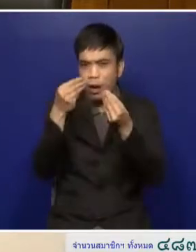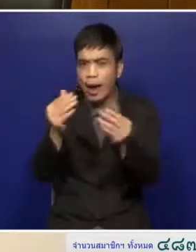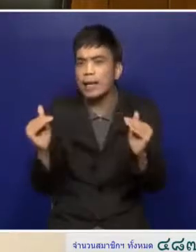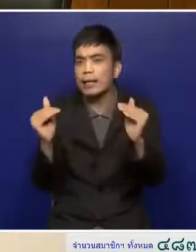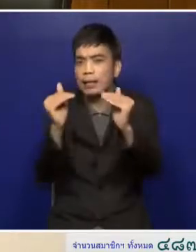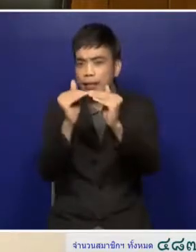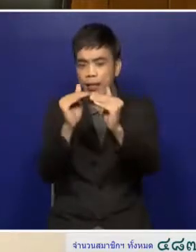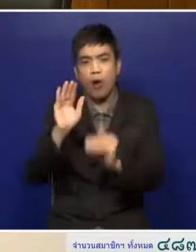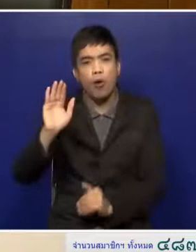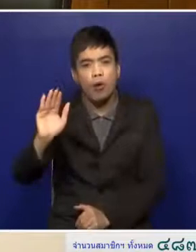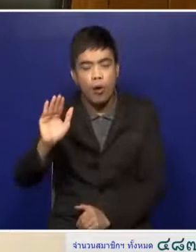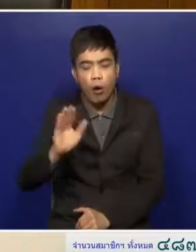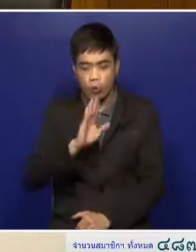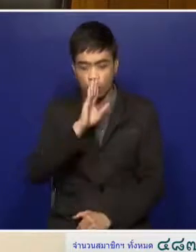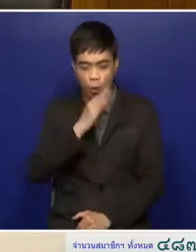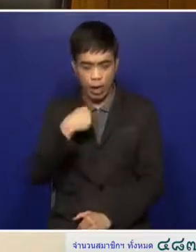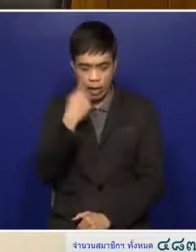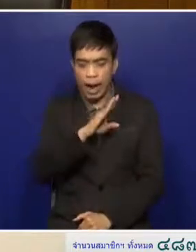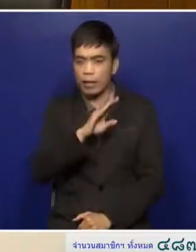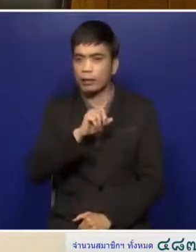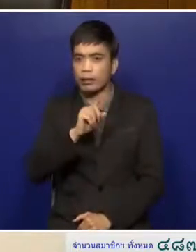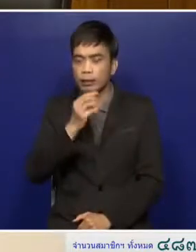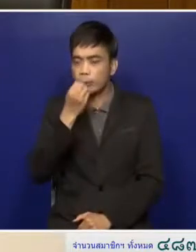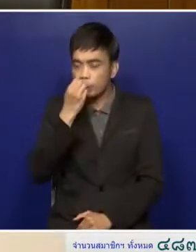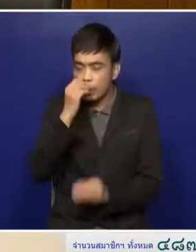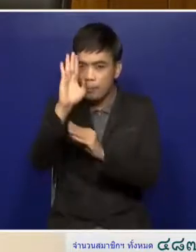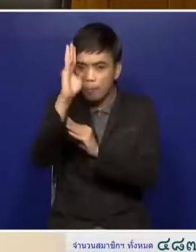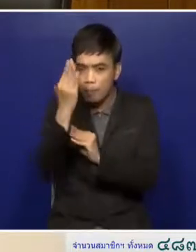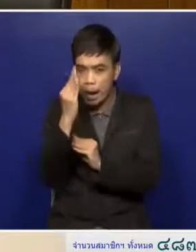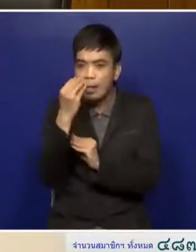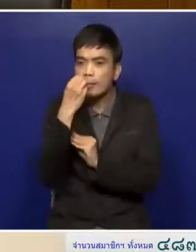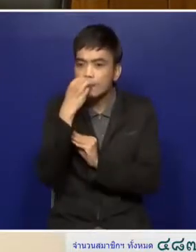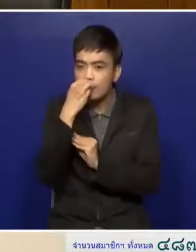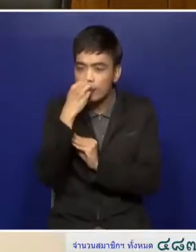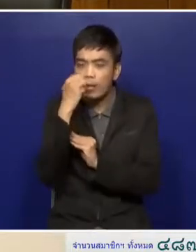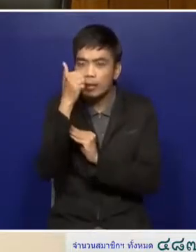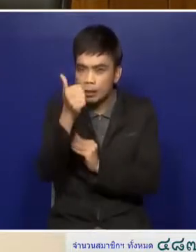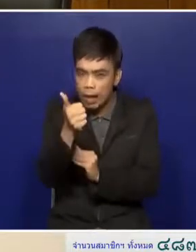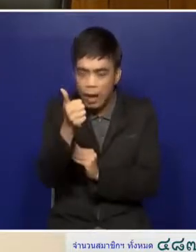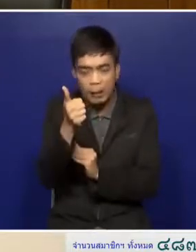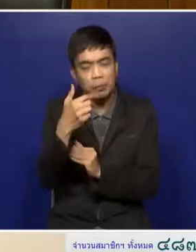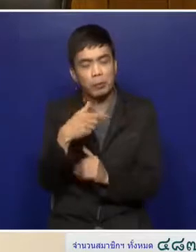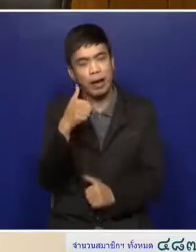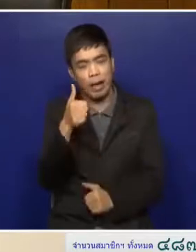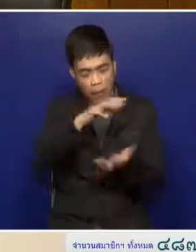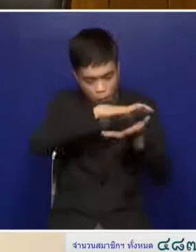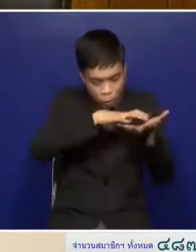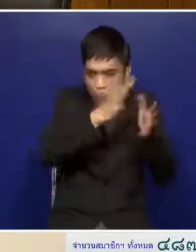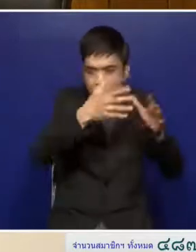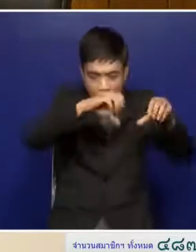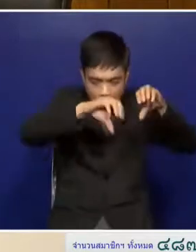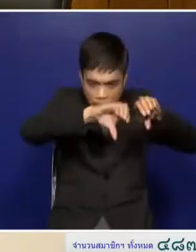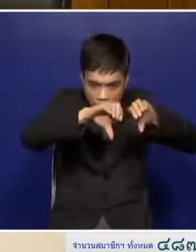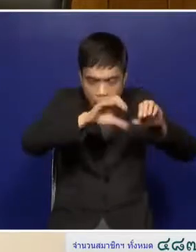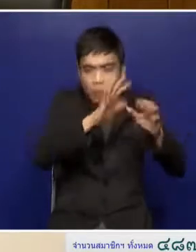ยาหรือเป็นสมุนไพรหรือกินเพียวๆเนี่ยครับซึ่งส่วนใหญ่ก็ 90% นะครับมี 10% เท่านั้น